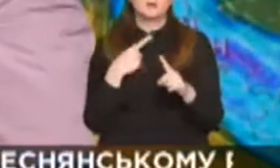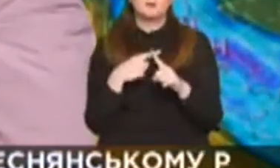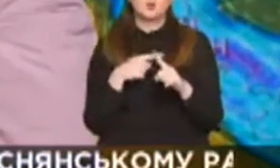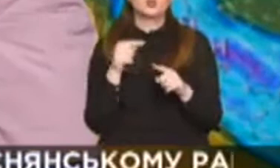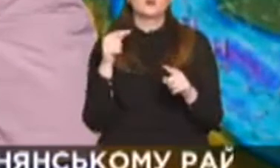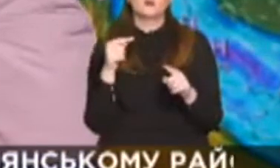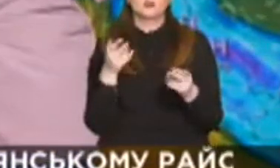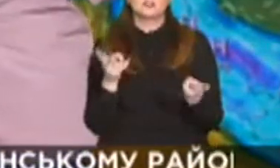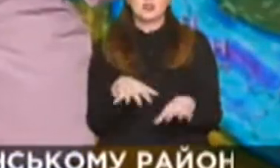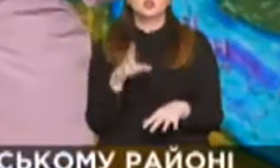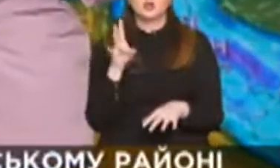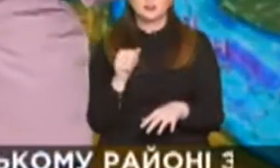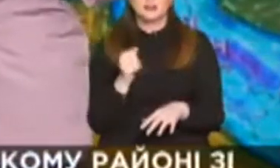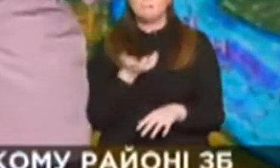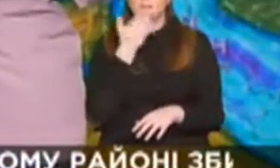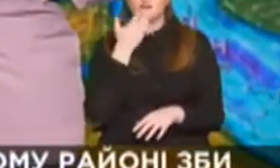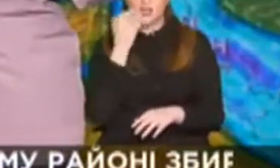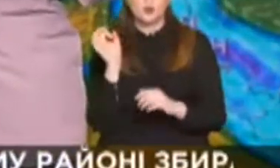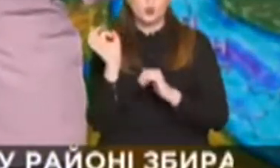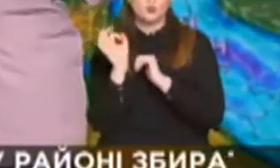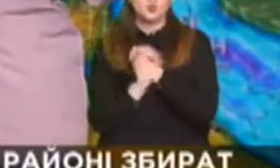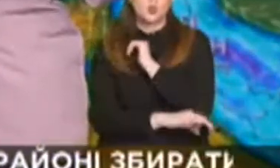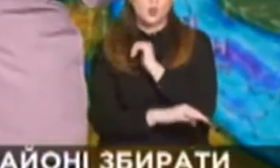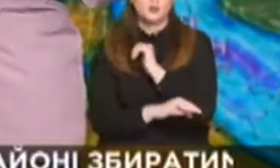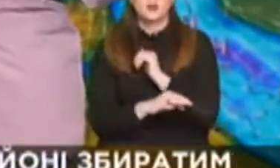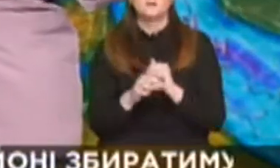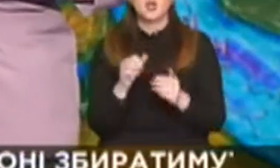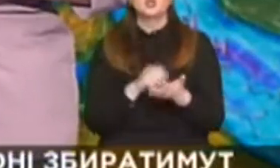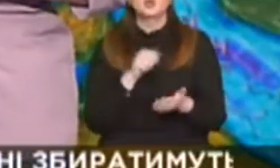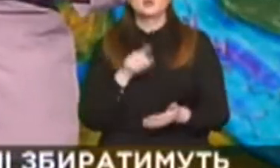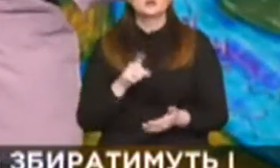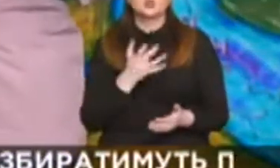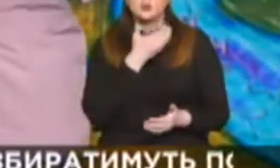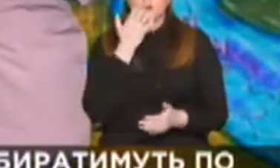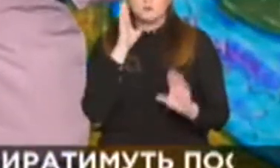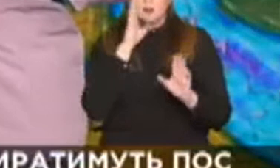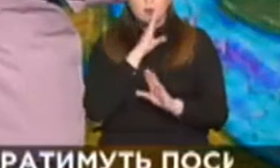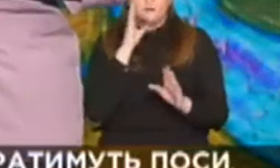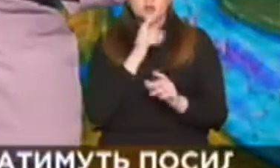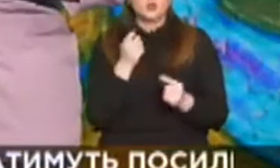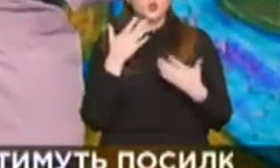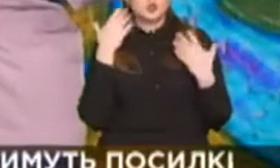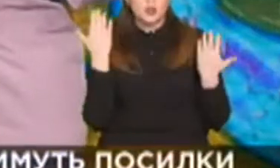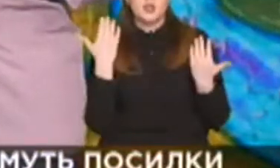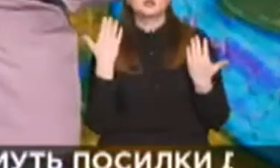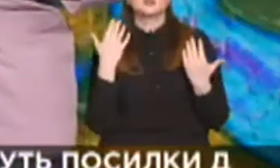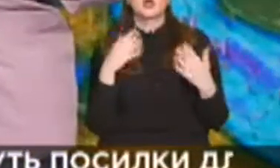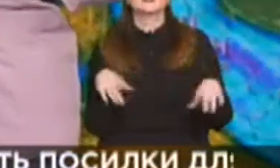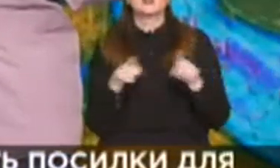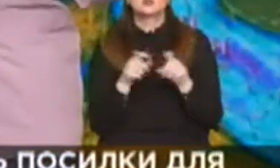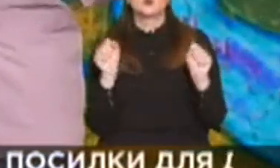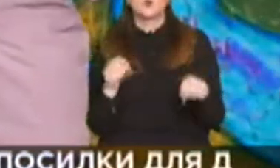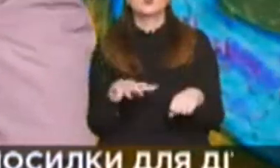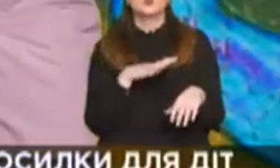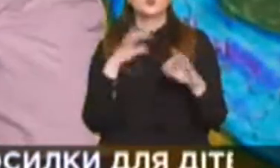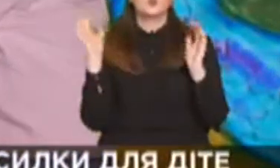плюсових значень залишається на південному сході. Але із-за того, що тепле повітря трошки легше, то також можуть